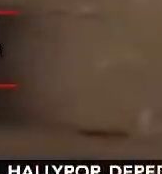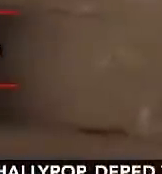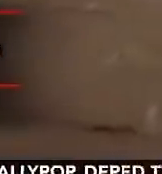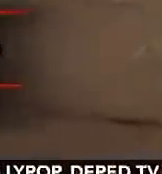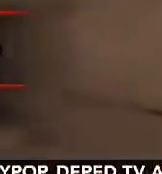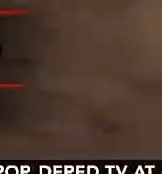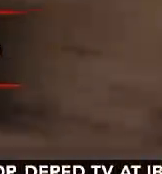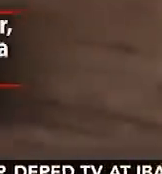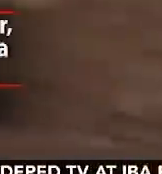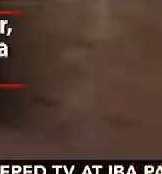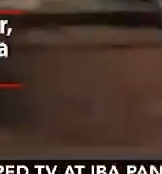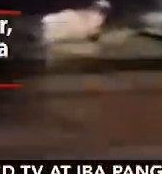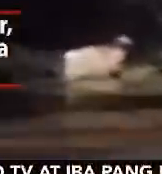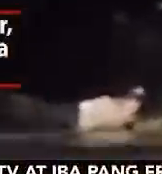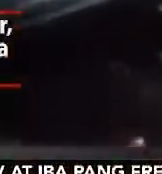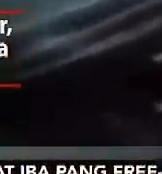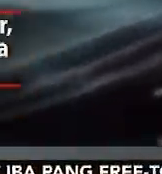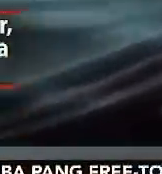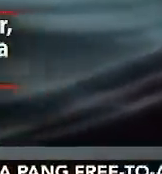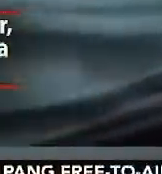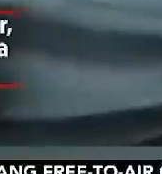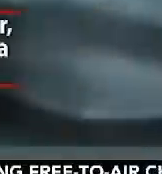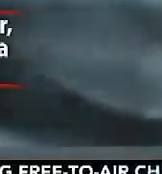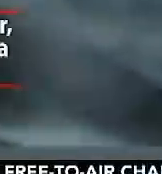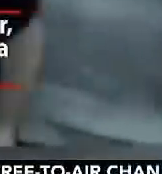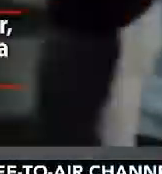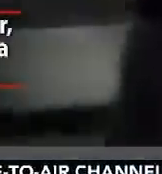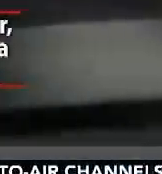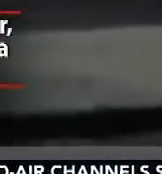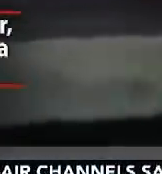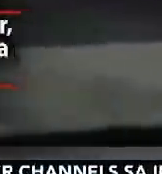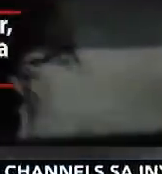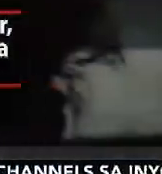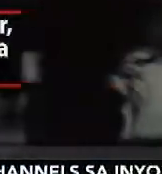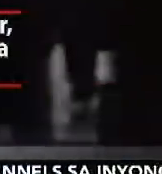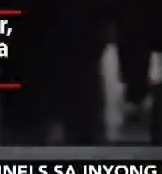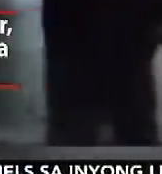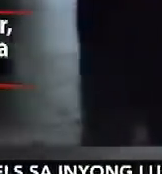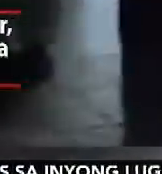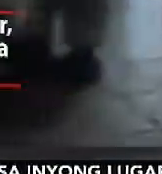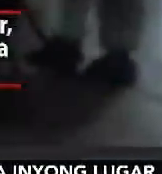na hawa-hawa. Ang Chief PNP, De Bolsinas, ngayon OIC,